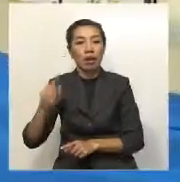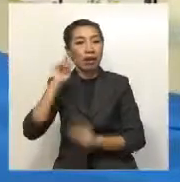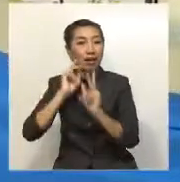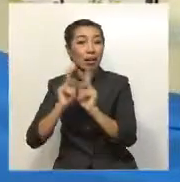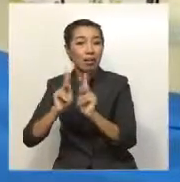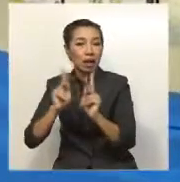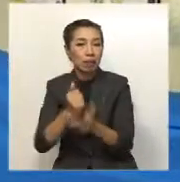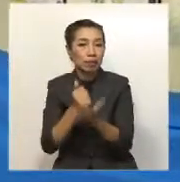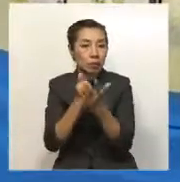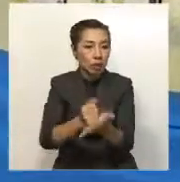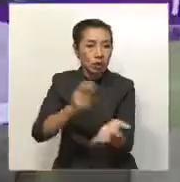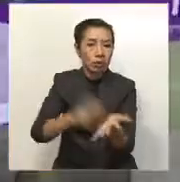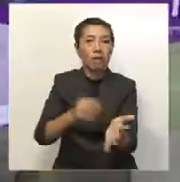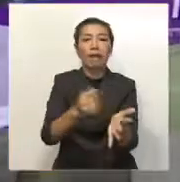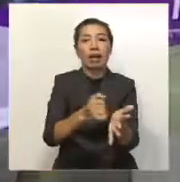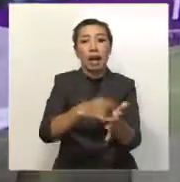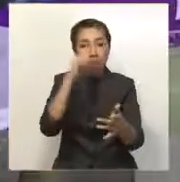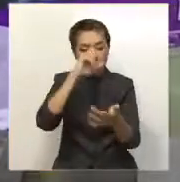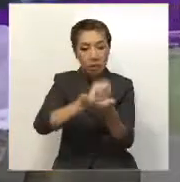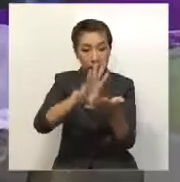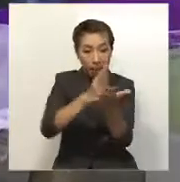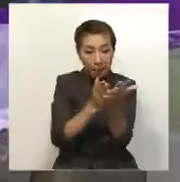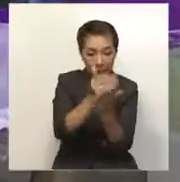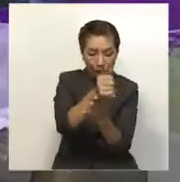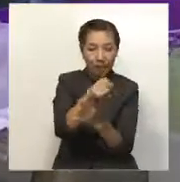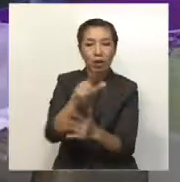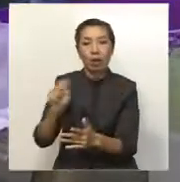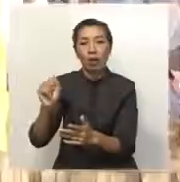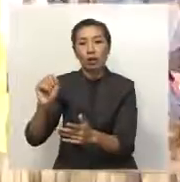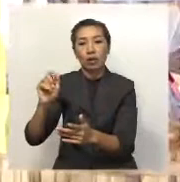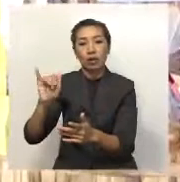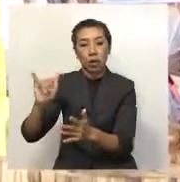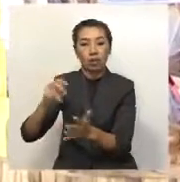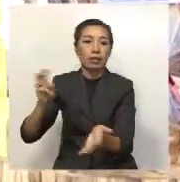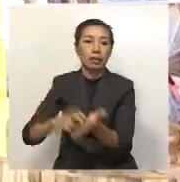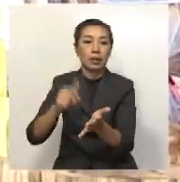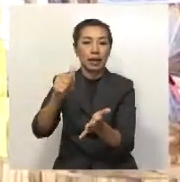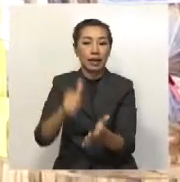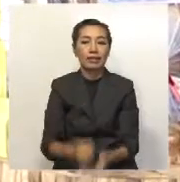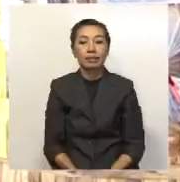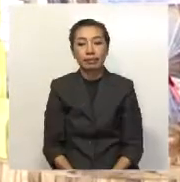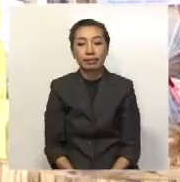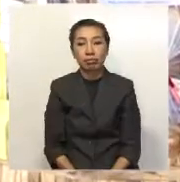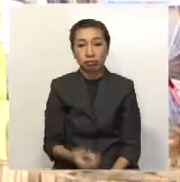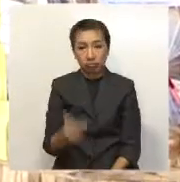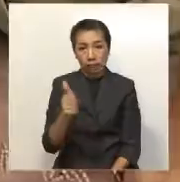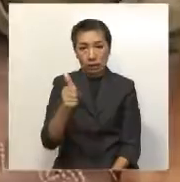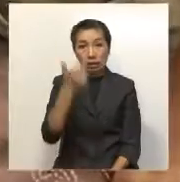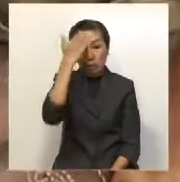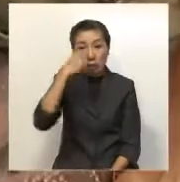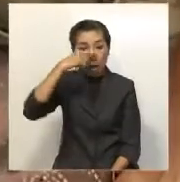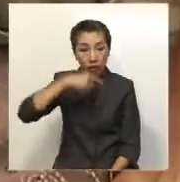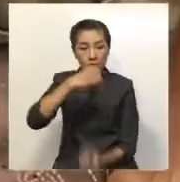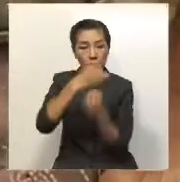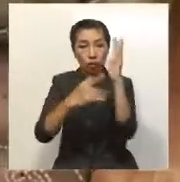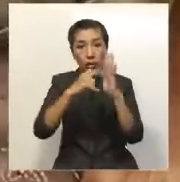ากจะไปช่วย ปลดล็อกยาสมุญพรายไทยทั้งหมดที่ขึ้นทะเบียนไว้ด้วยอัี้เป็เรื่องทดีร้ว่สมุ Users MORE